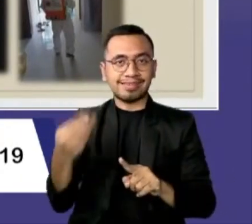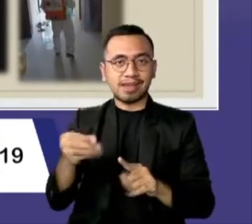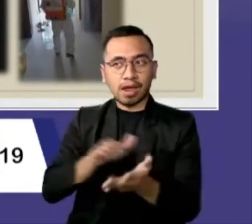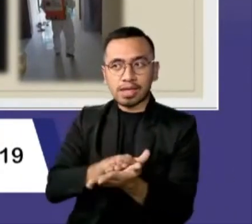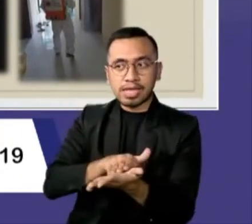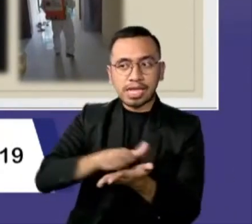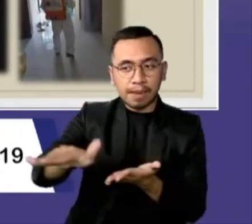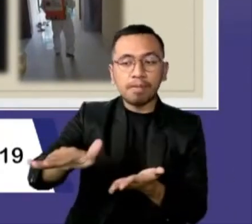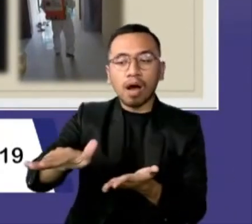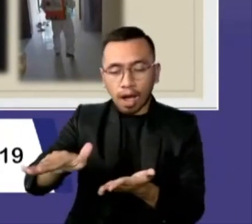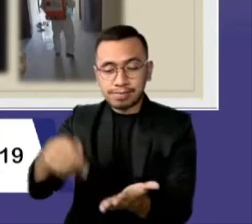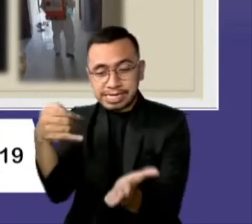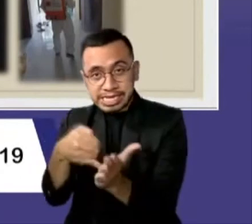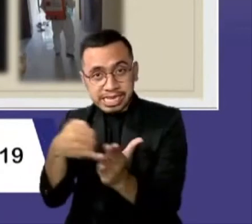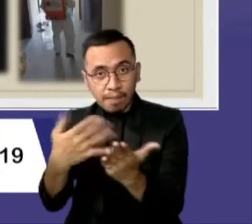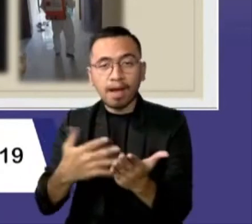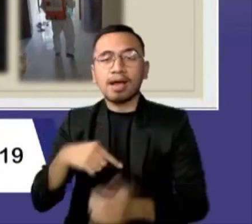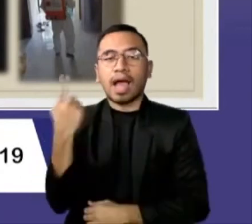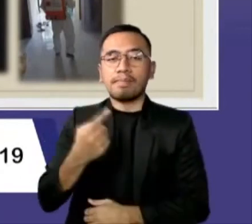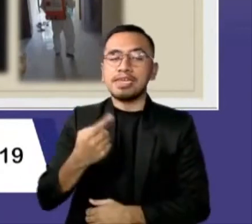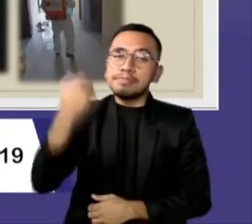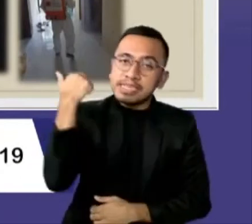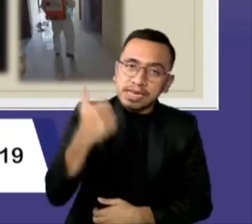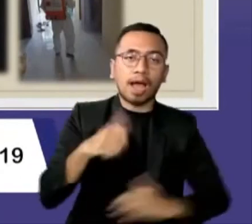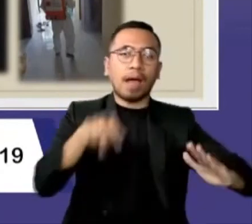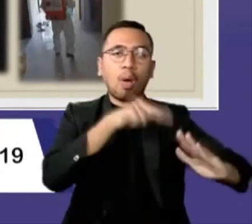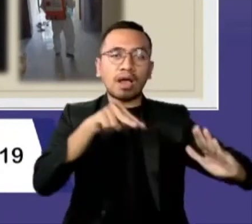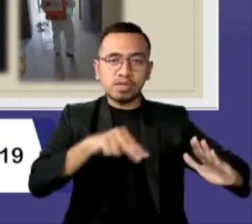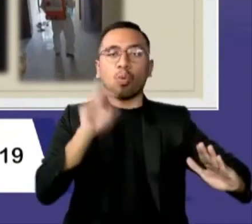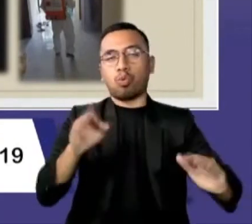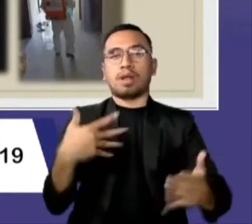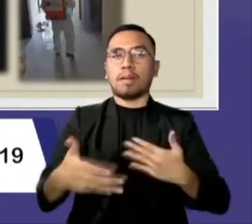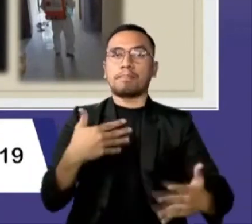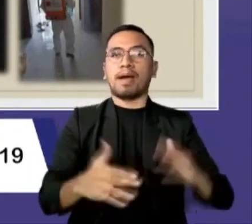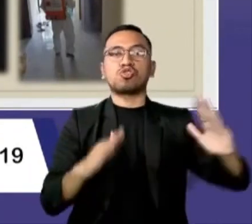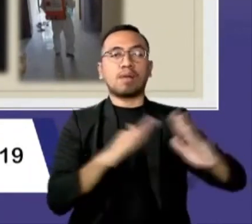kemana-mana. Selain desa juga ada yang namanya